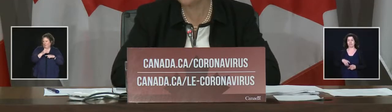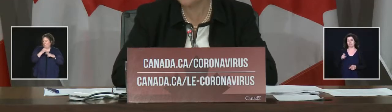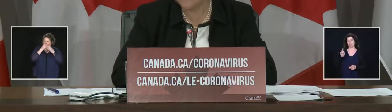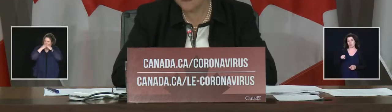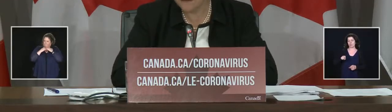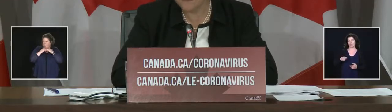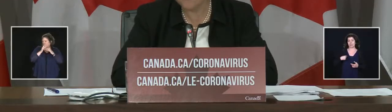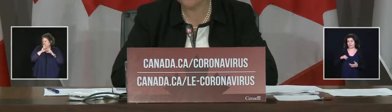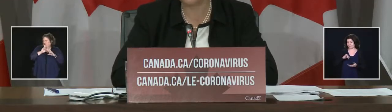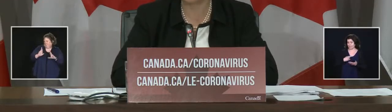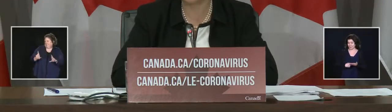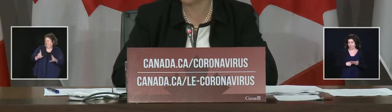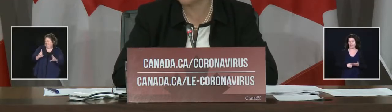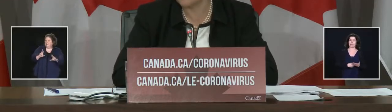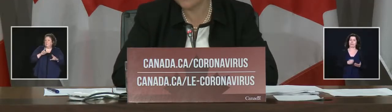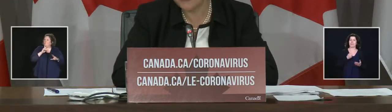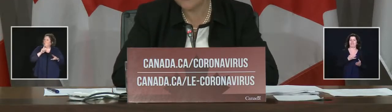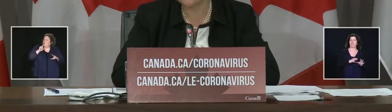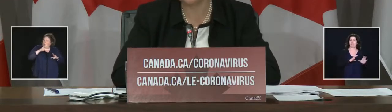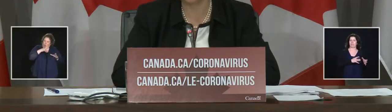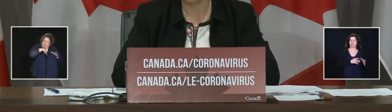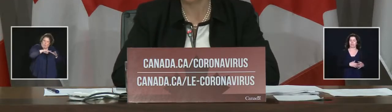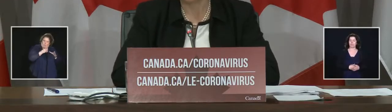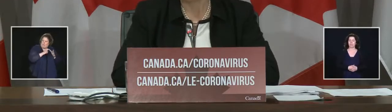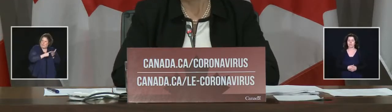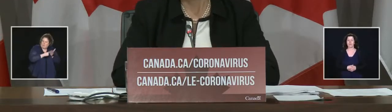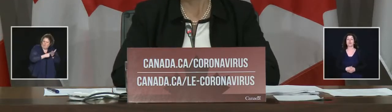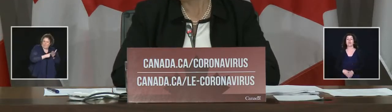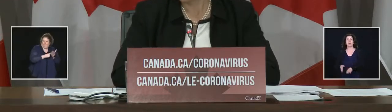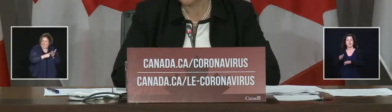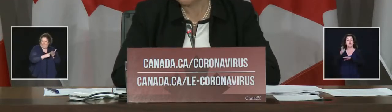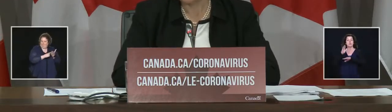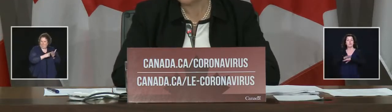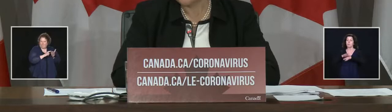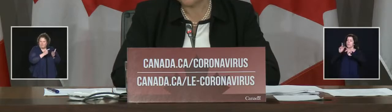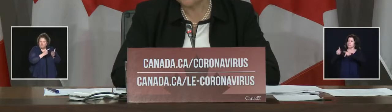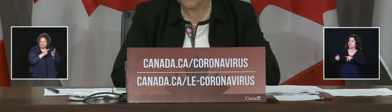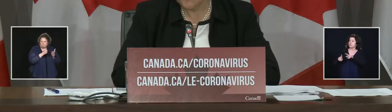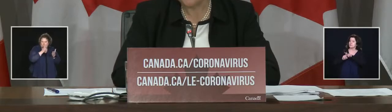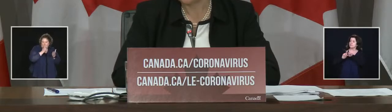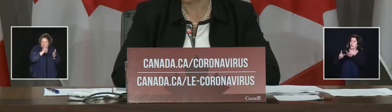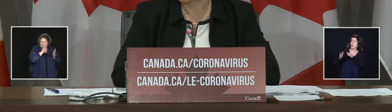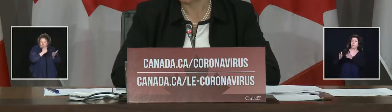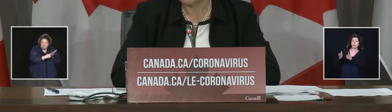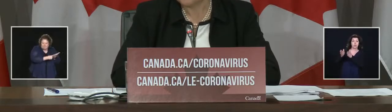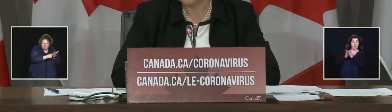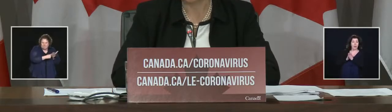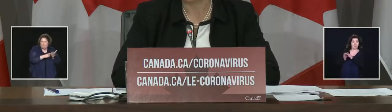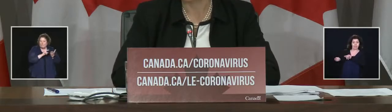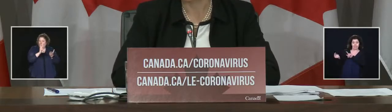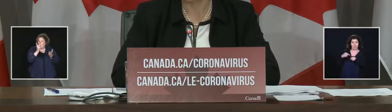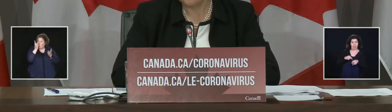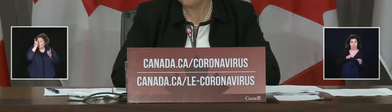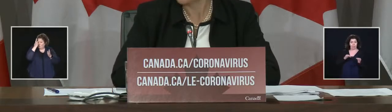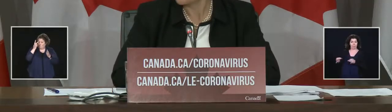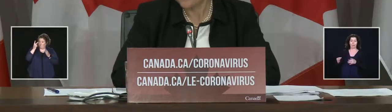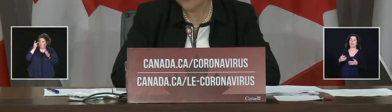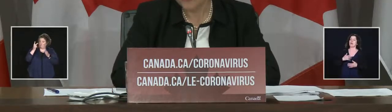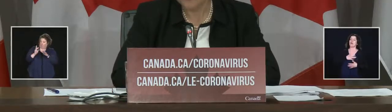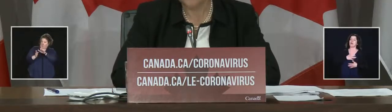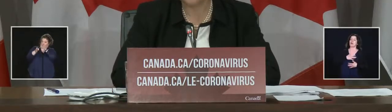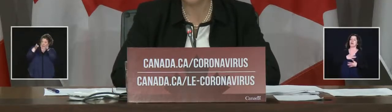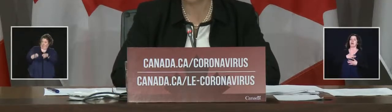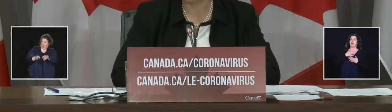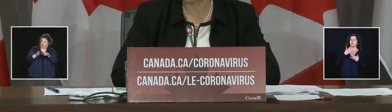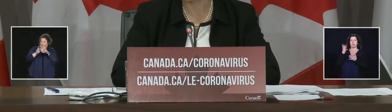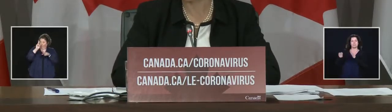importants. Concernant les demandeurs d'asile, je veux répéter et souligner la position de notre